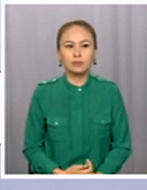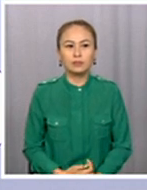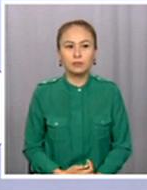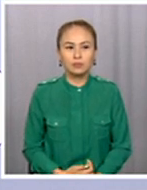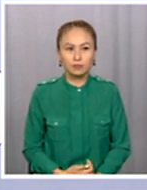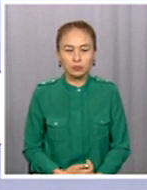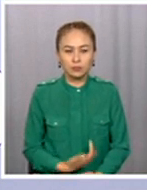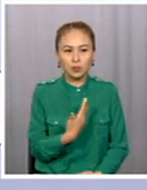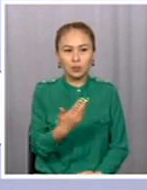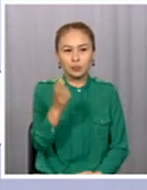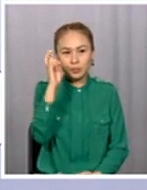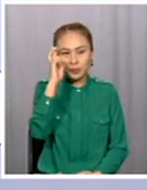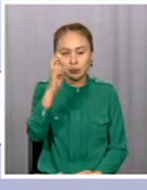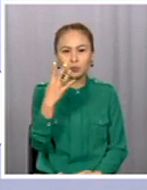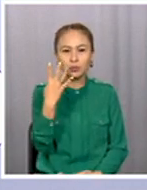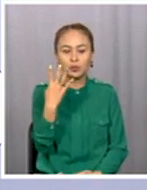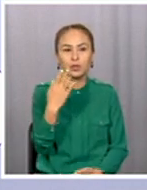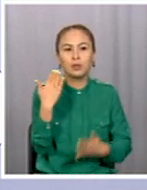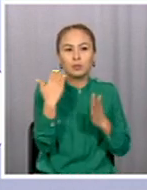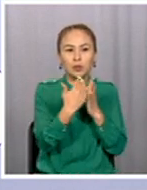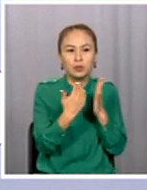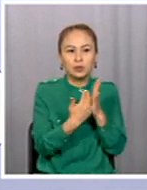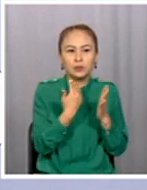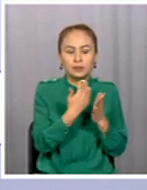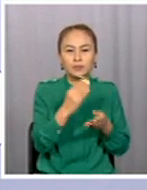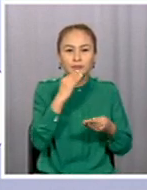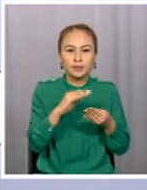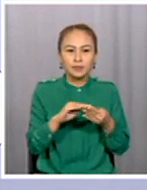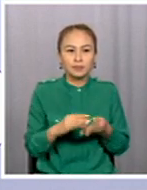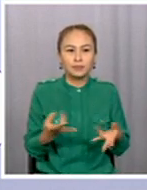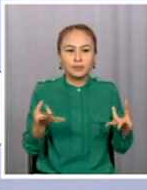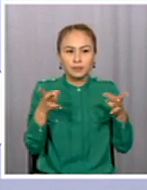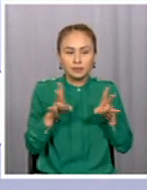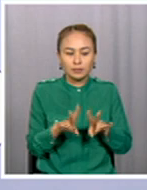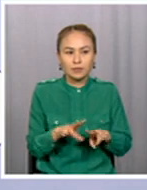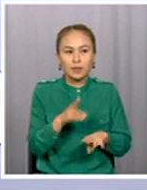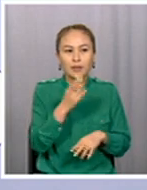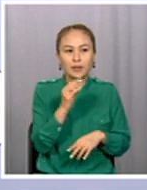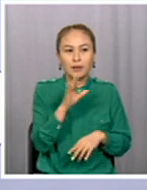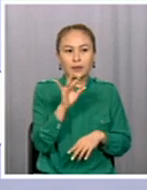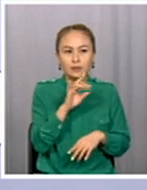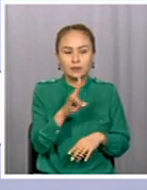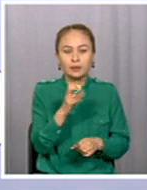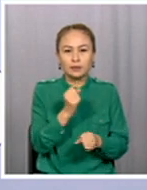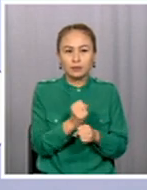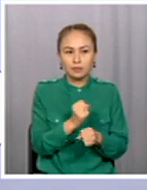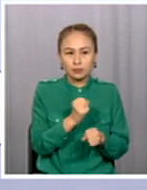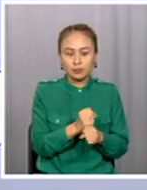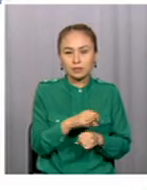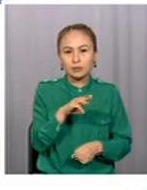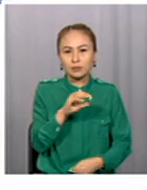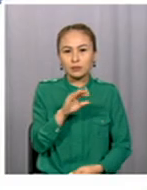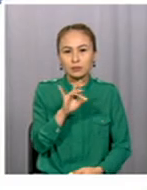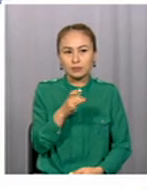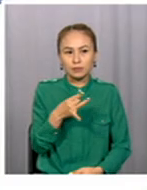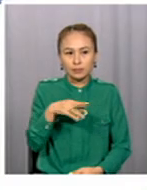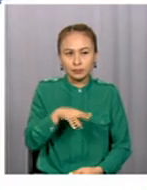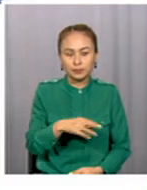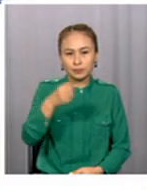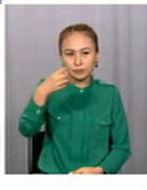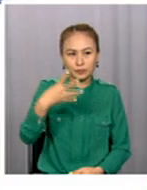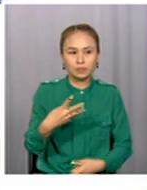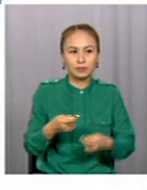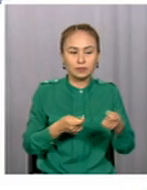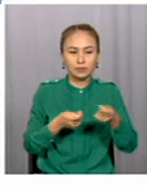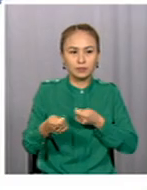ол мемлекеттің төртке бөлінуін сол күйінше сақтап қалды. Ал Диоклетианның құрған тетрархия, яғни төрттік басқару